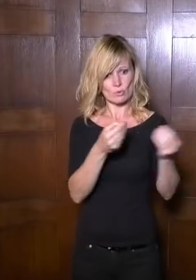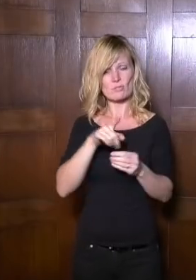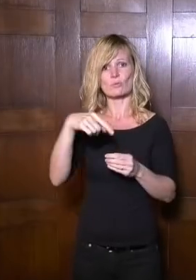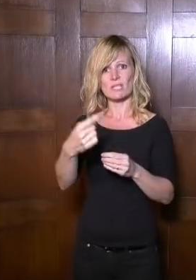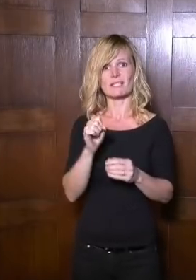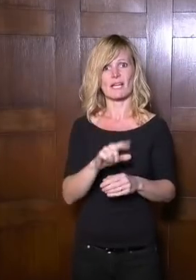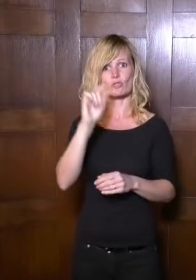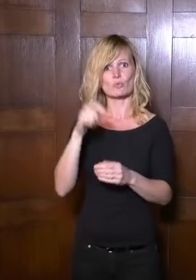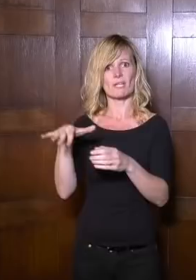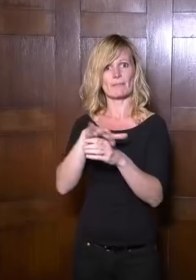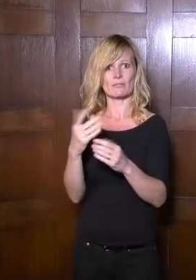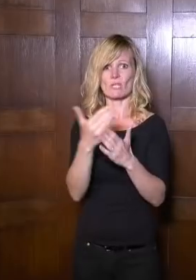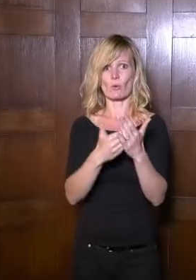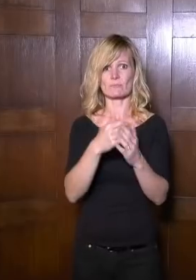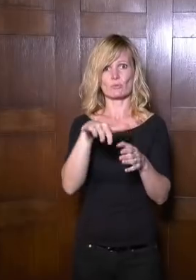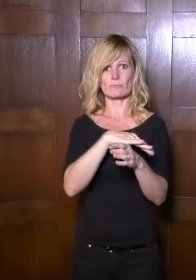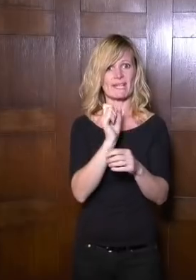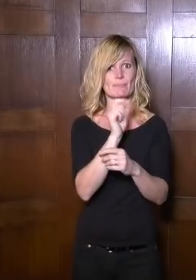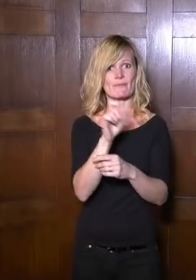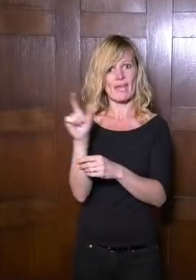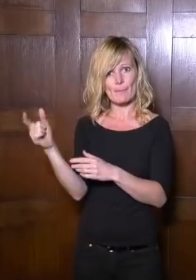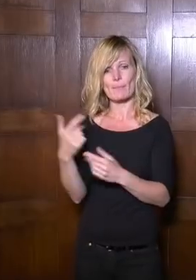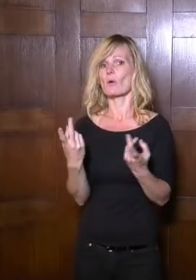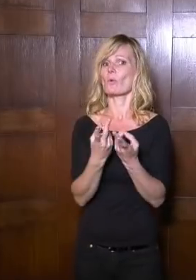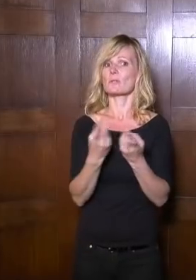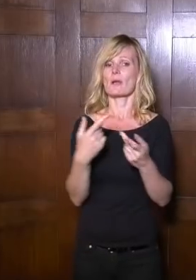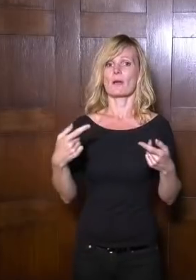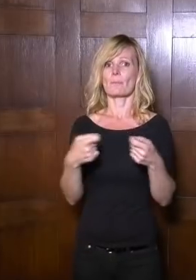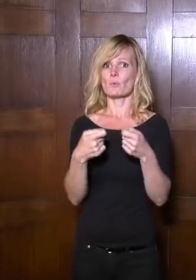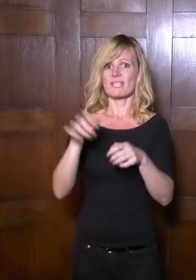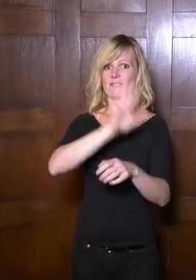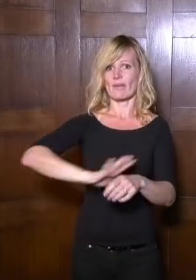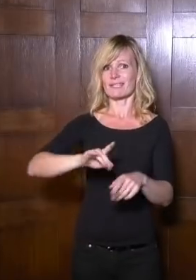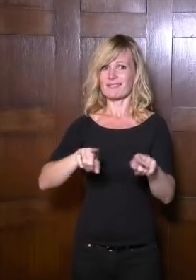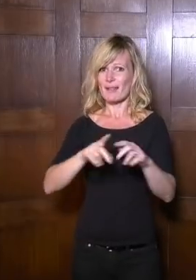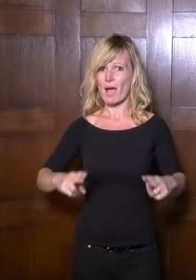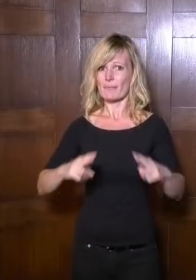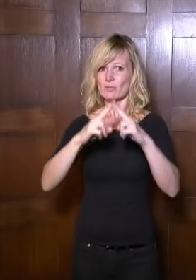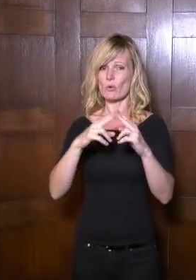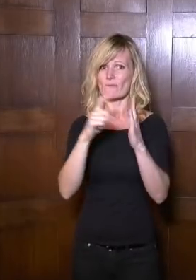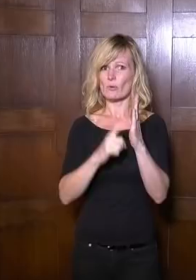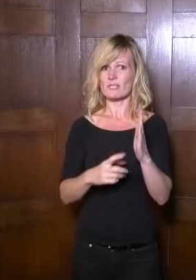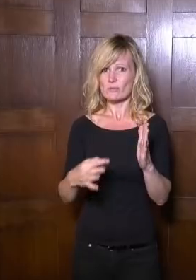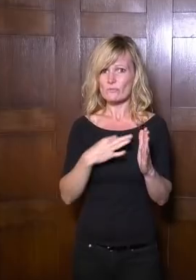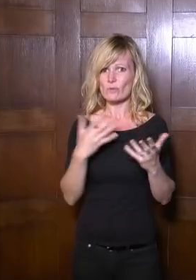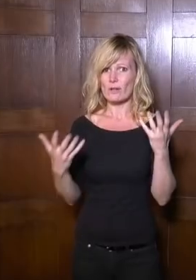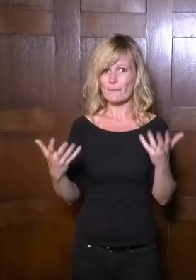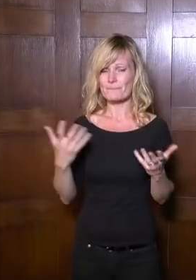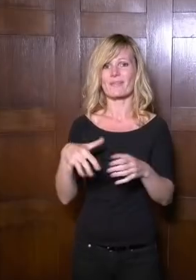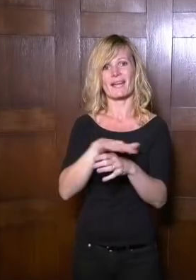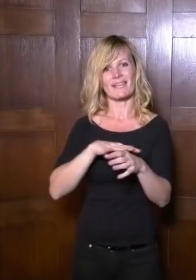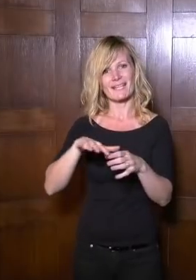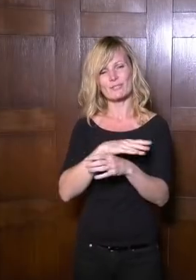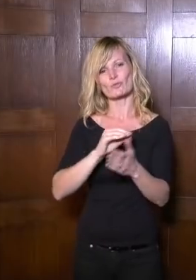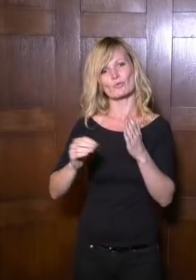nächstes Jahr bekomme oder ob überhaupt bundesweit die gleichen Abiturvoraussetzungen sein werden. Weswegen wir natürlich als Landesschülerrat, als die Vertretung der